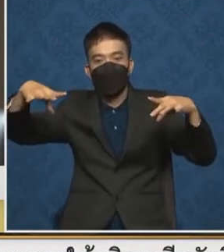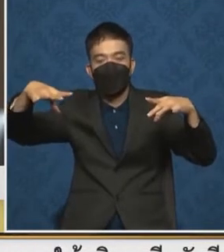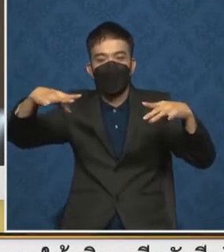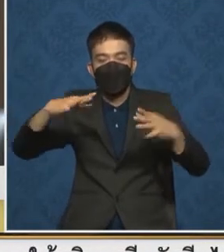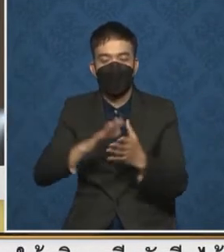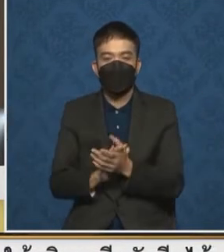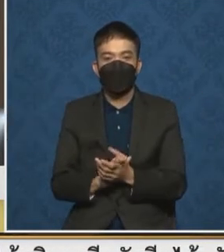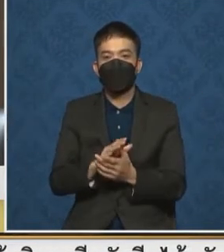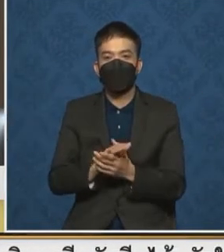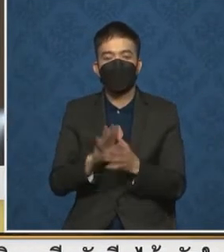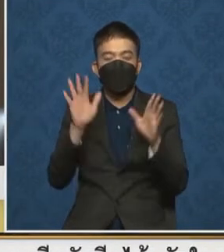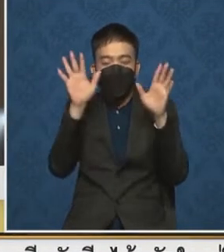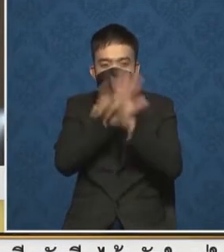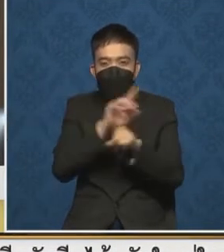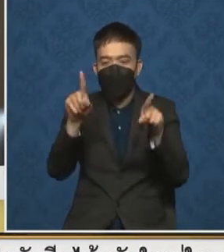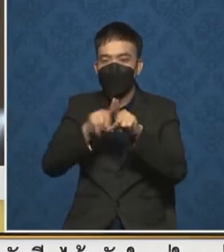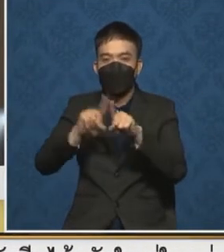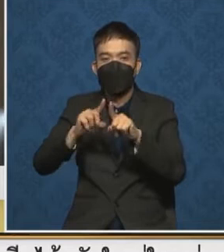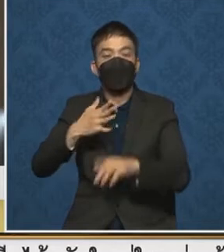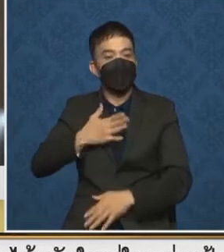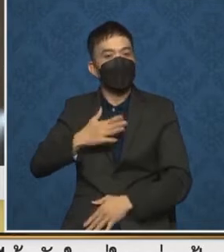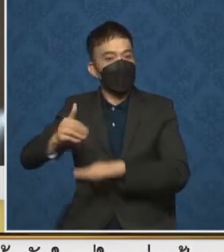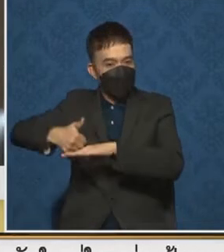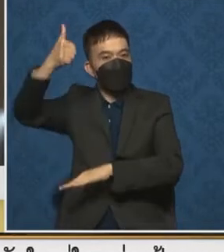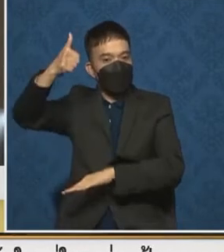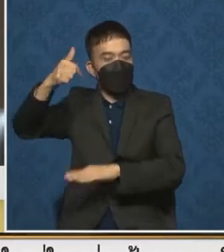รรรรรรร